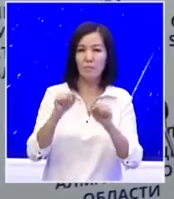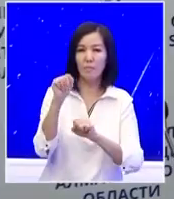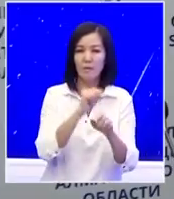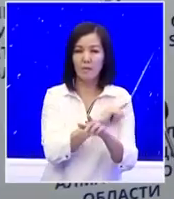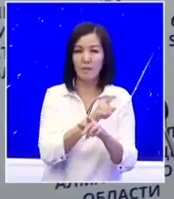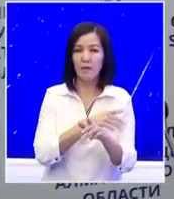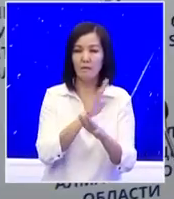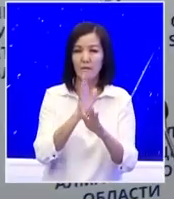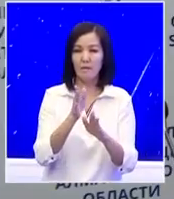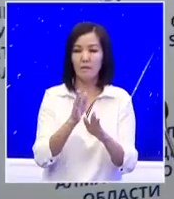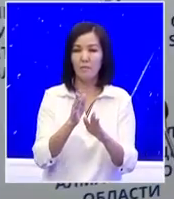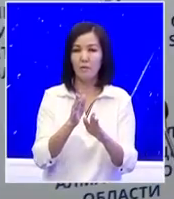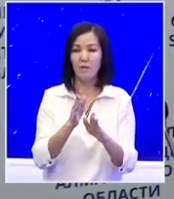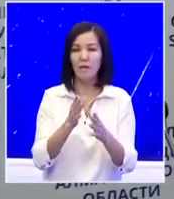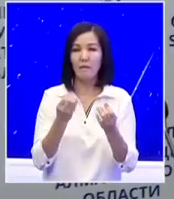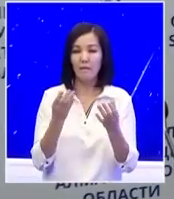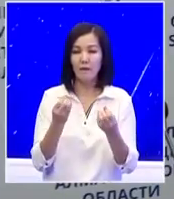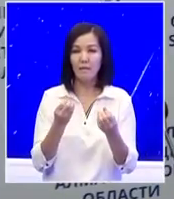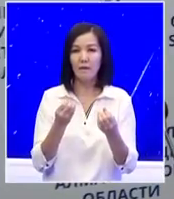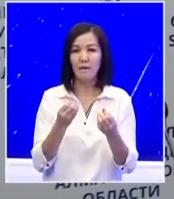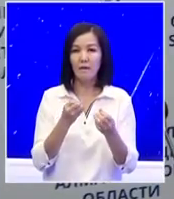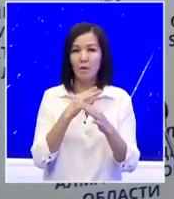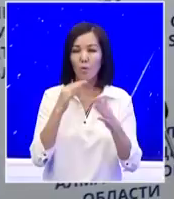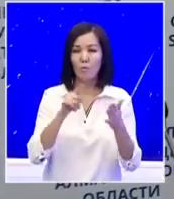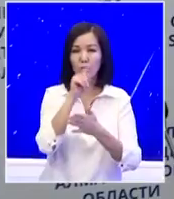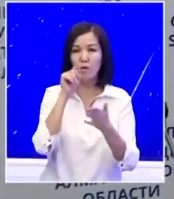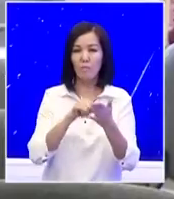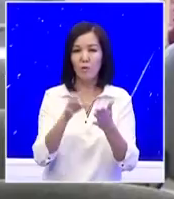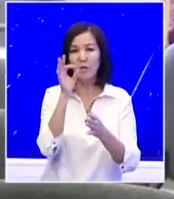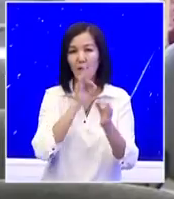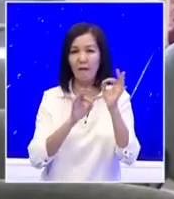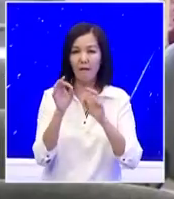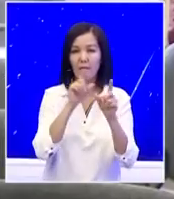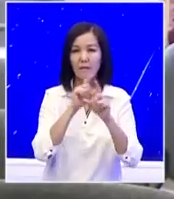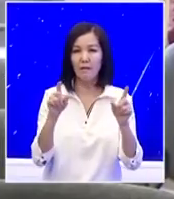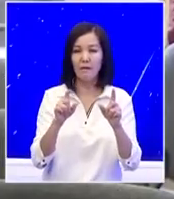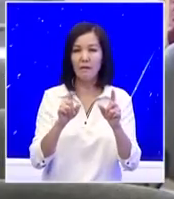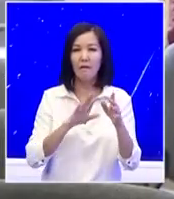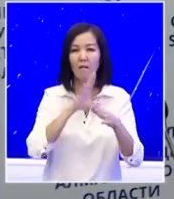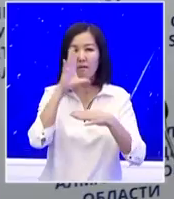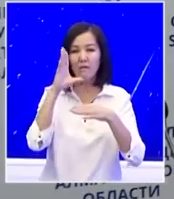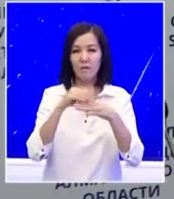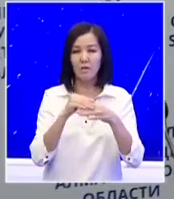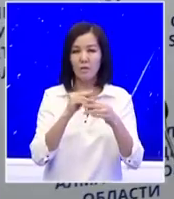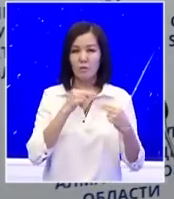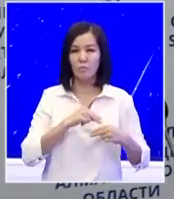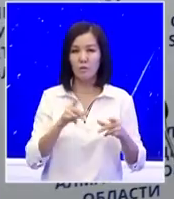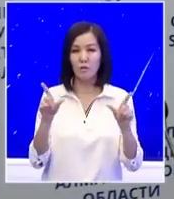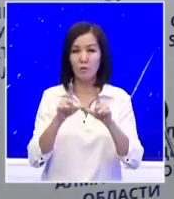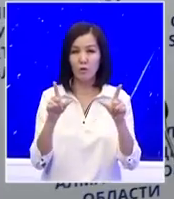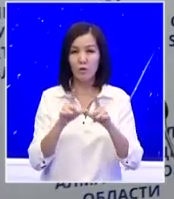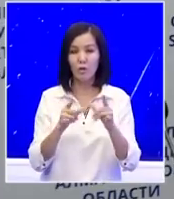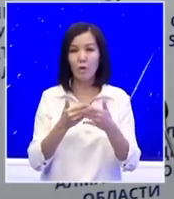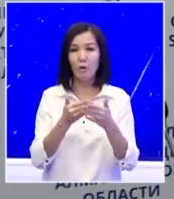режим сақталатын болады. Одан басқа көп сұрақ болды, мына дәріханалар, тәулік бойы істейтін жәнегі дүкендер.